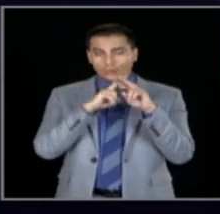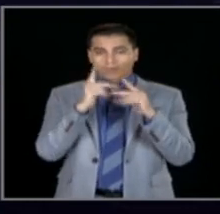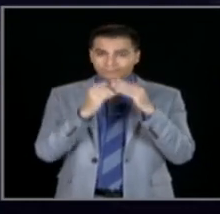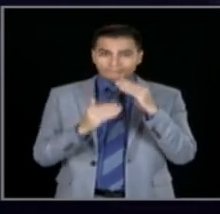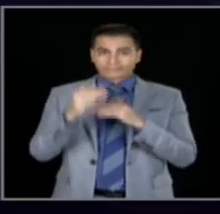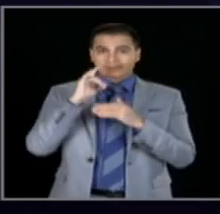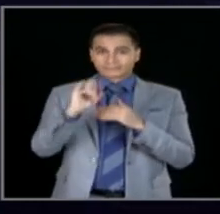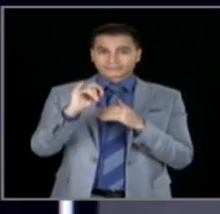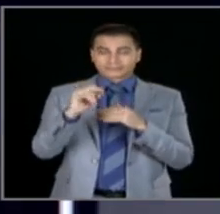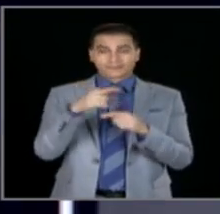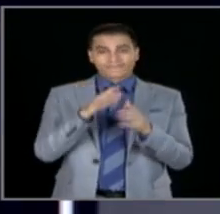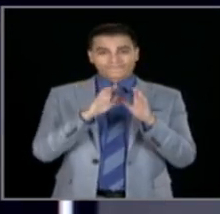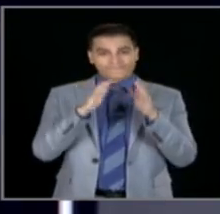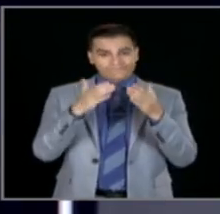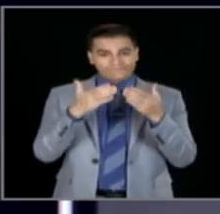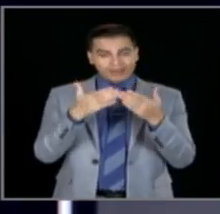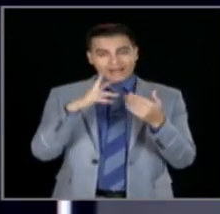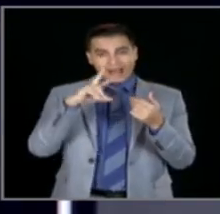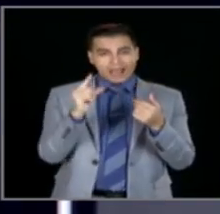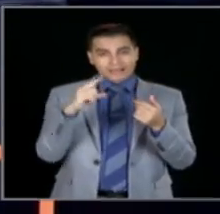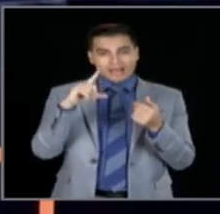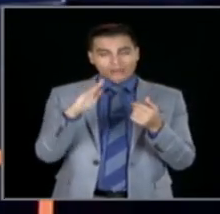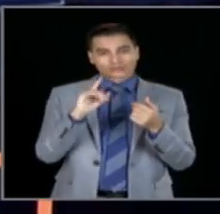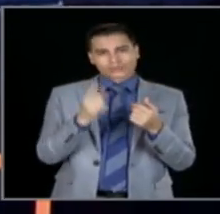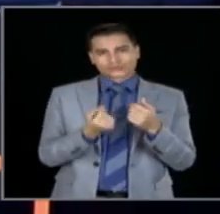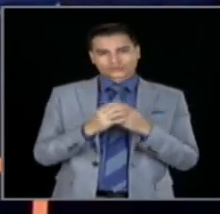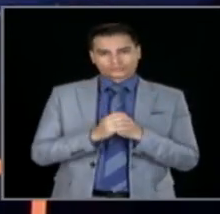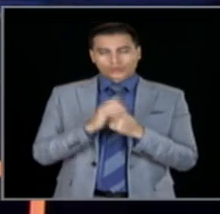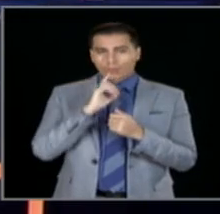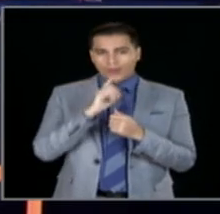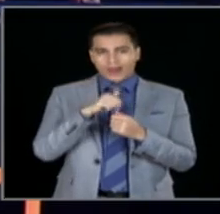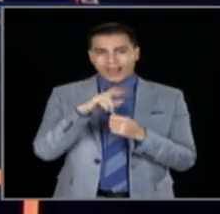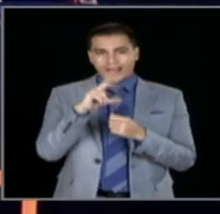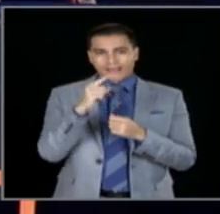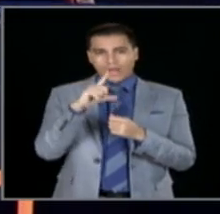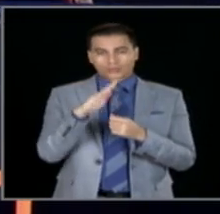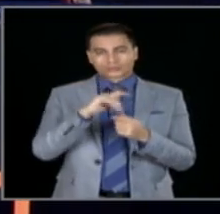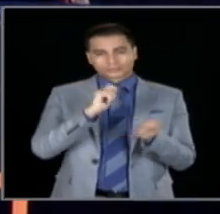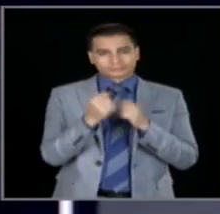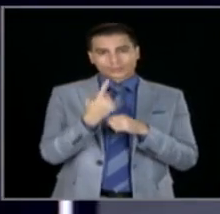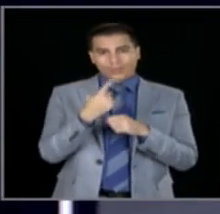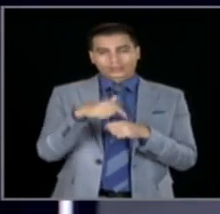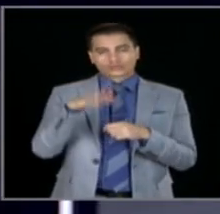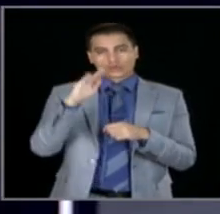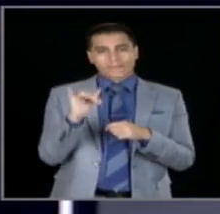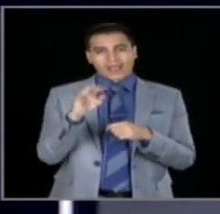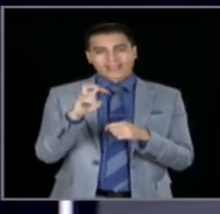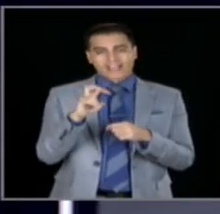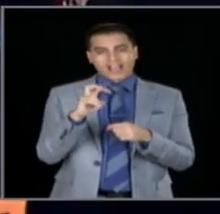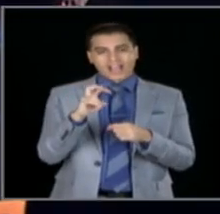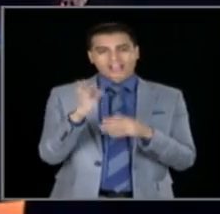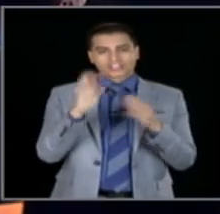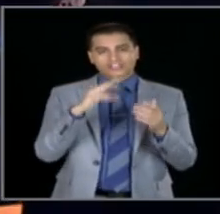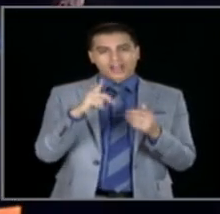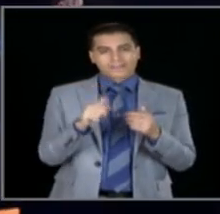متقدمين بخمسين نقطه الاندلس 15 والاندلس عندنا تغيير سميه شعبان رجعت